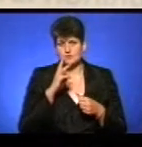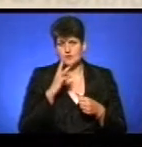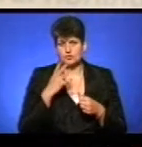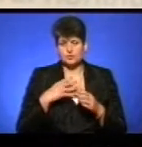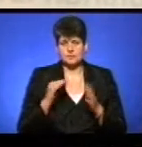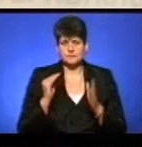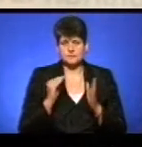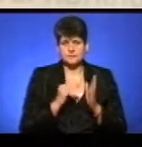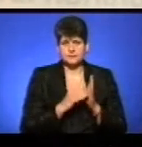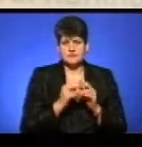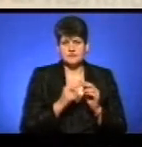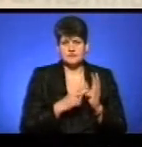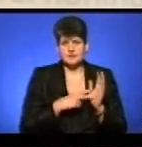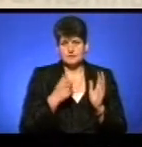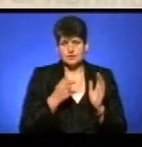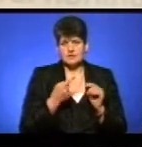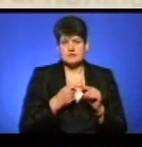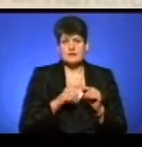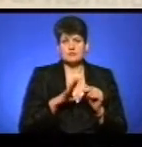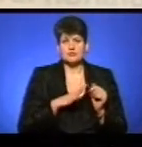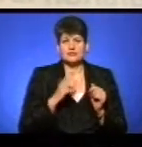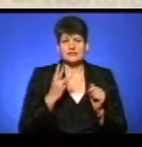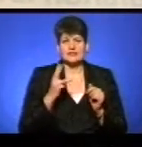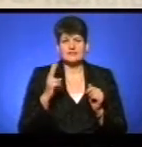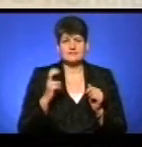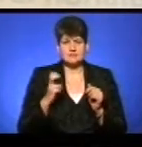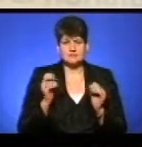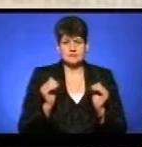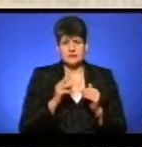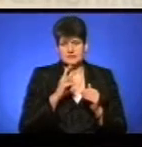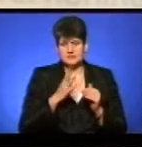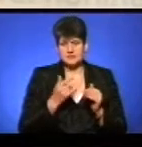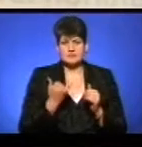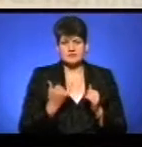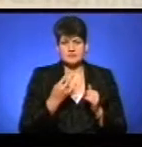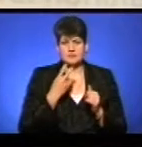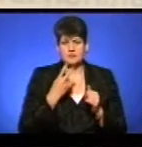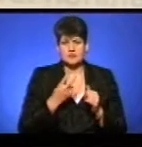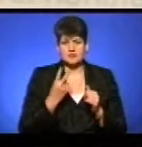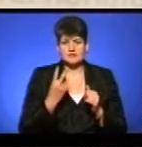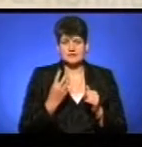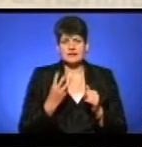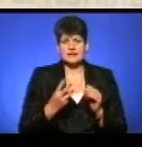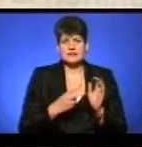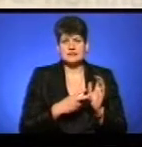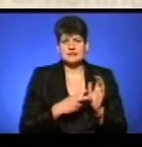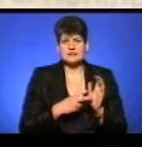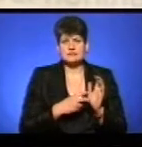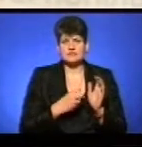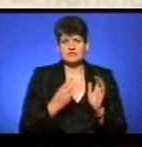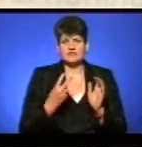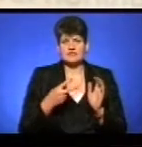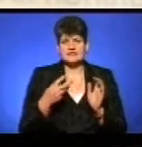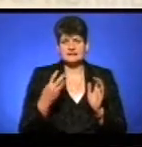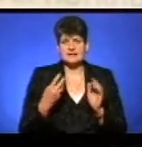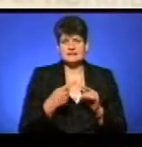закладали в тариф у 2017 році, це було 3200 мінімальна заробітна плата. Зараз ми вже бачимо заробітну плату 3723. Цей тариф